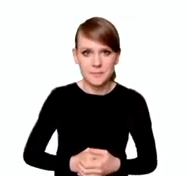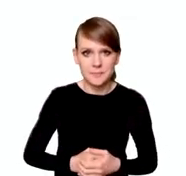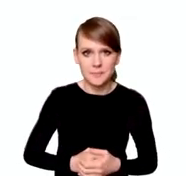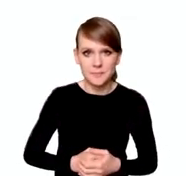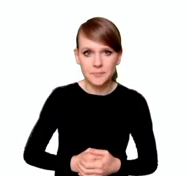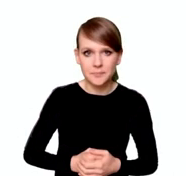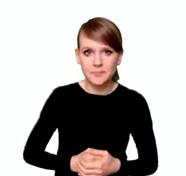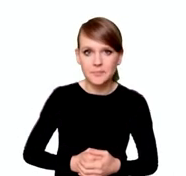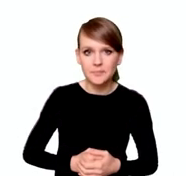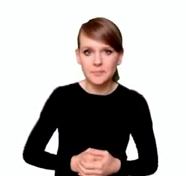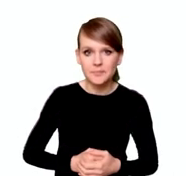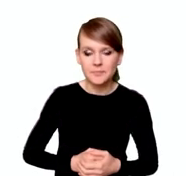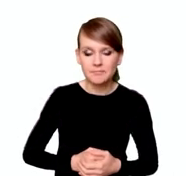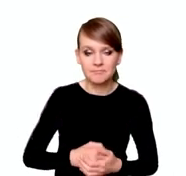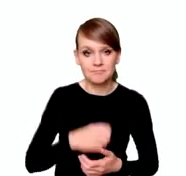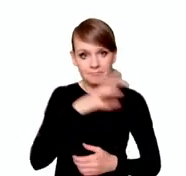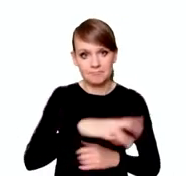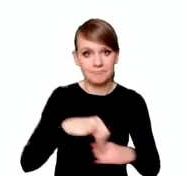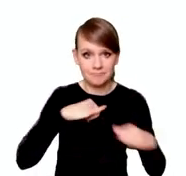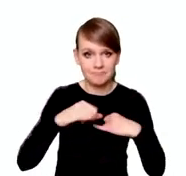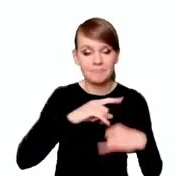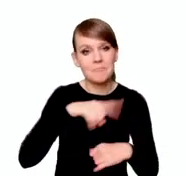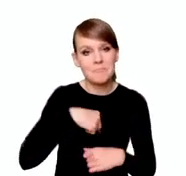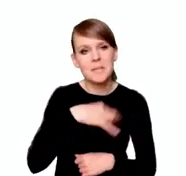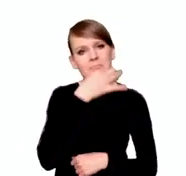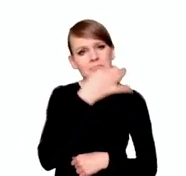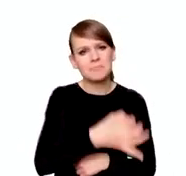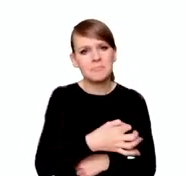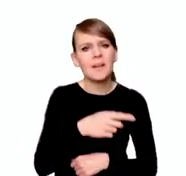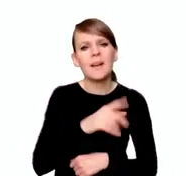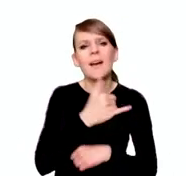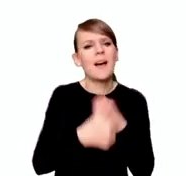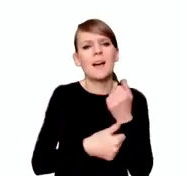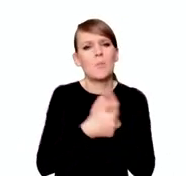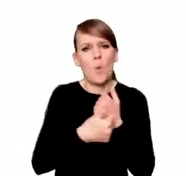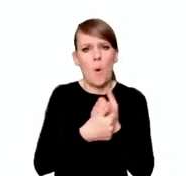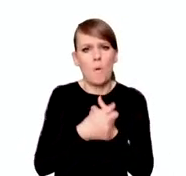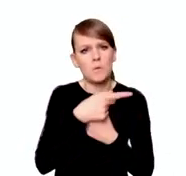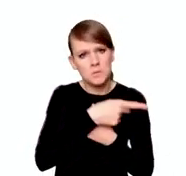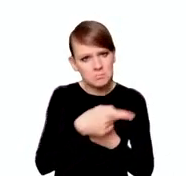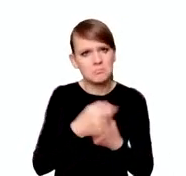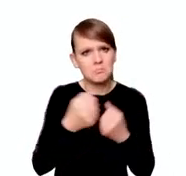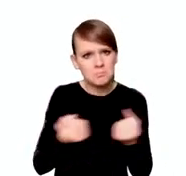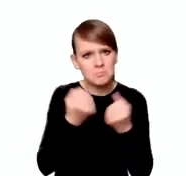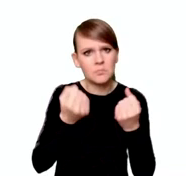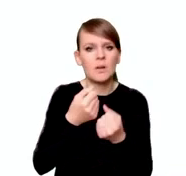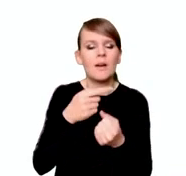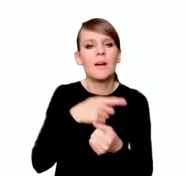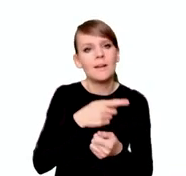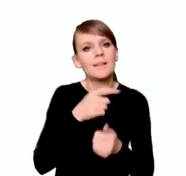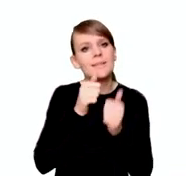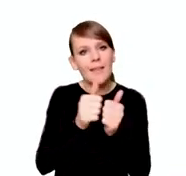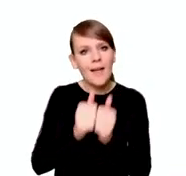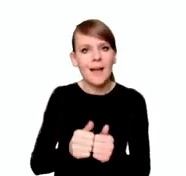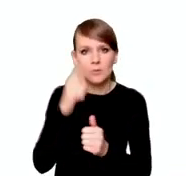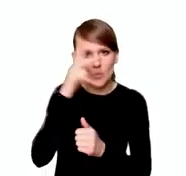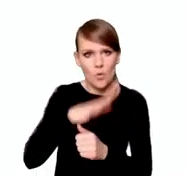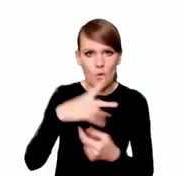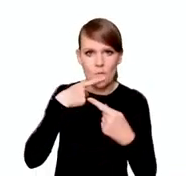Zapytaliśmy kadrę zarządzającą o powody prowadzenia działań społecznie odpowiedzialnych i tutaj ankietowana